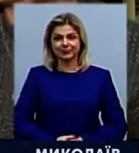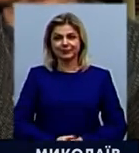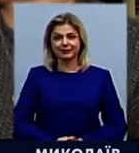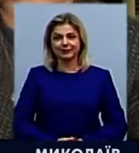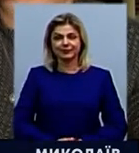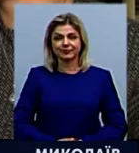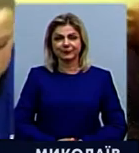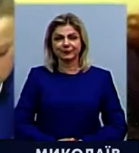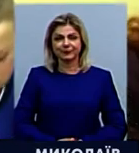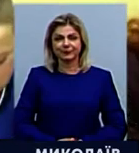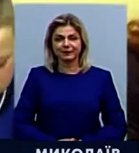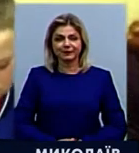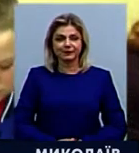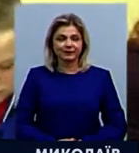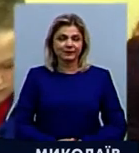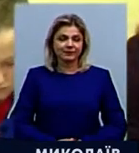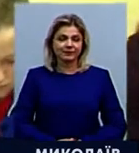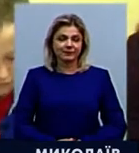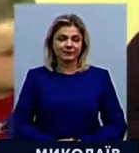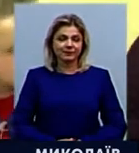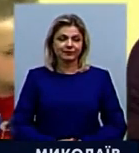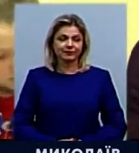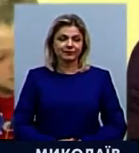експозицію, скажімо так.